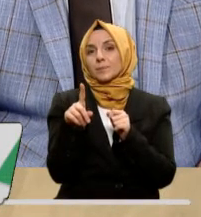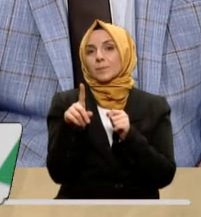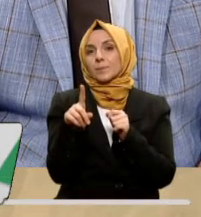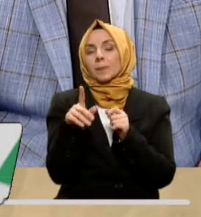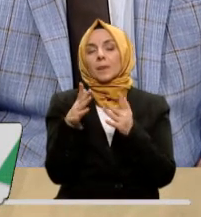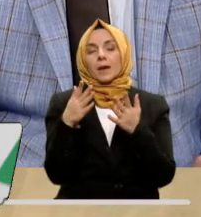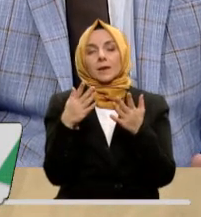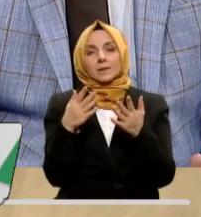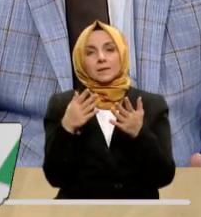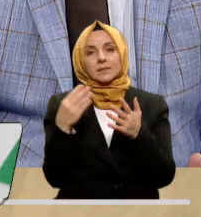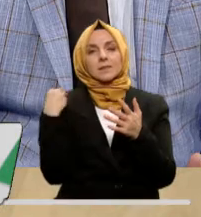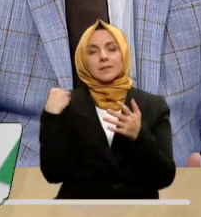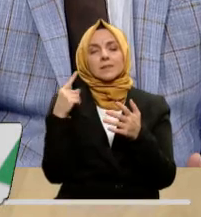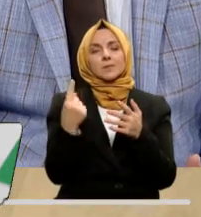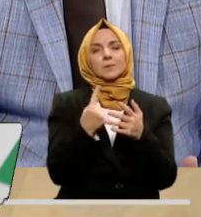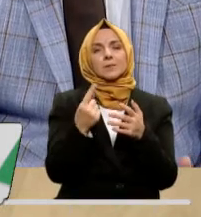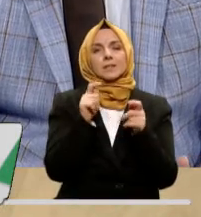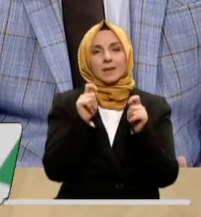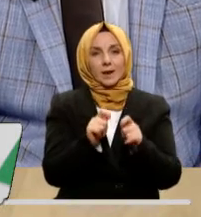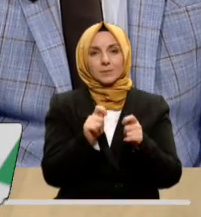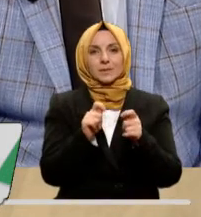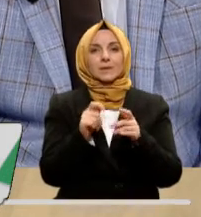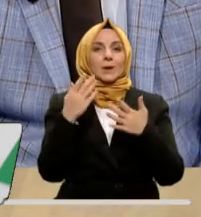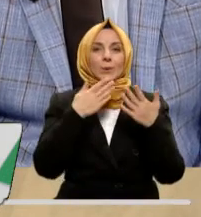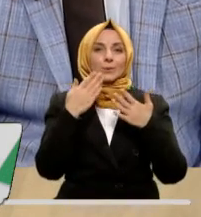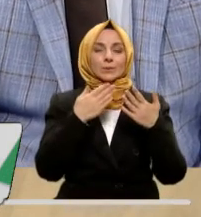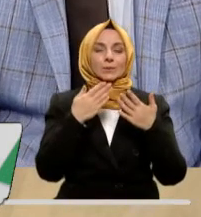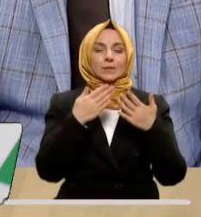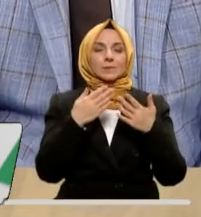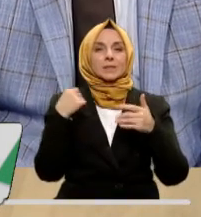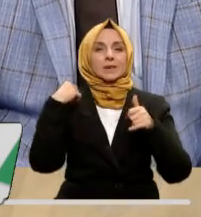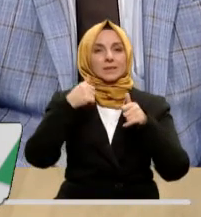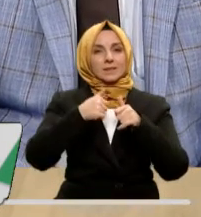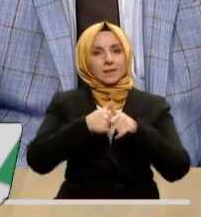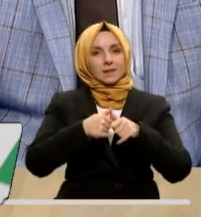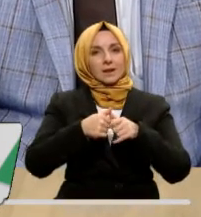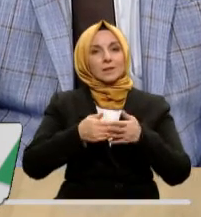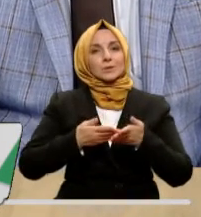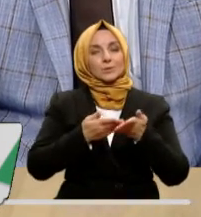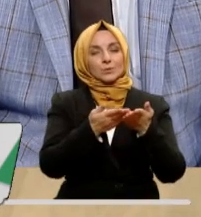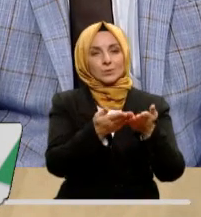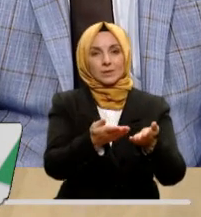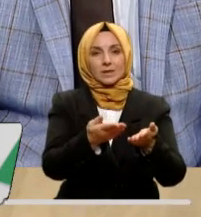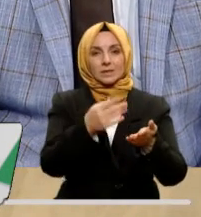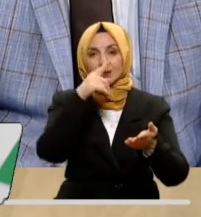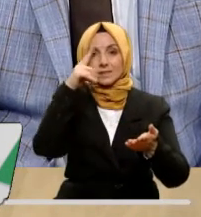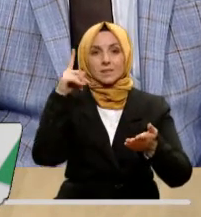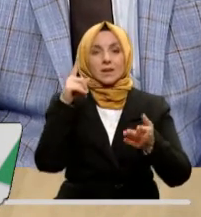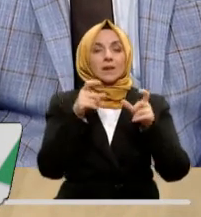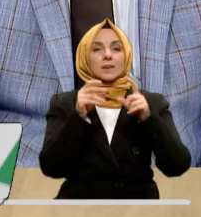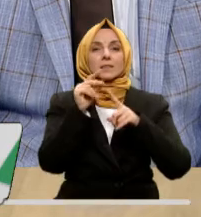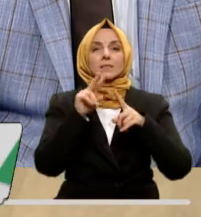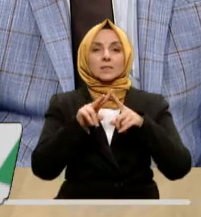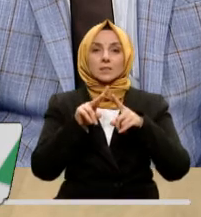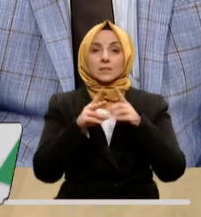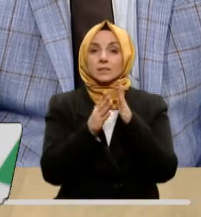konseptle okuyucularımızın karşısına çıkacağız İnşallah Edeceğim dergisi daha kez az önce ifade ettiğim